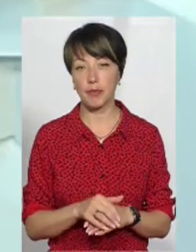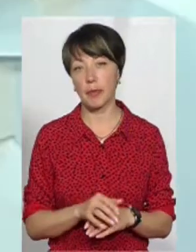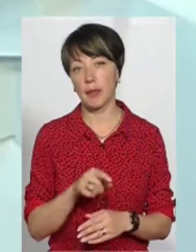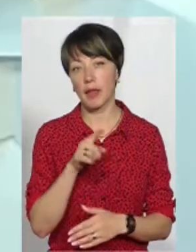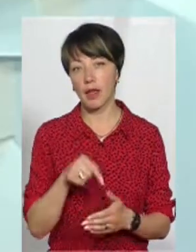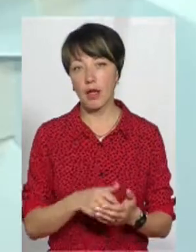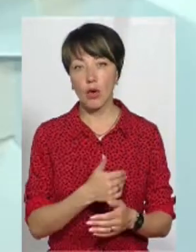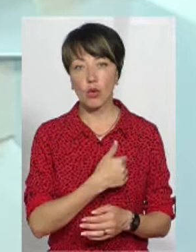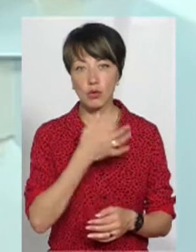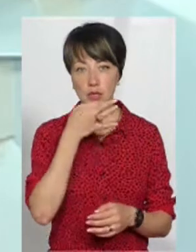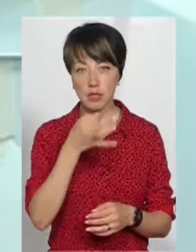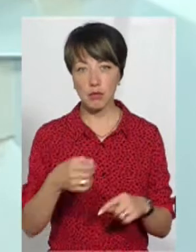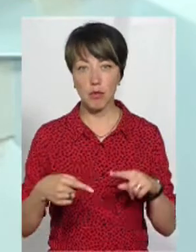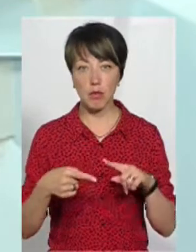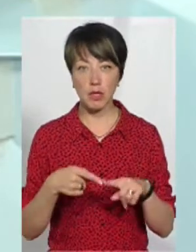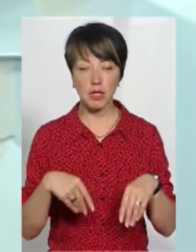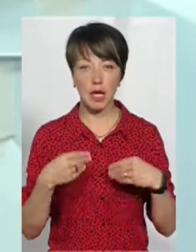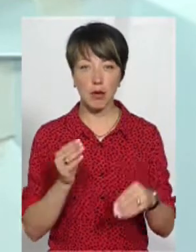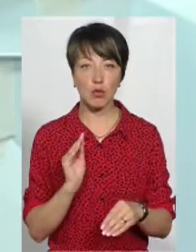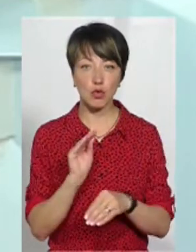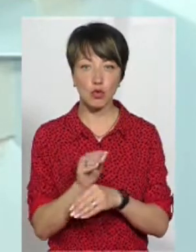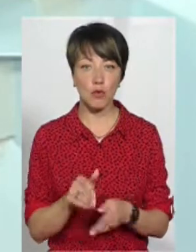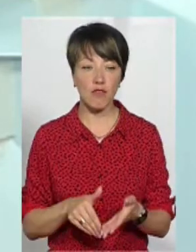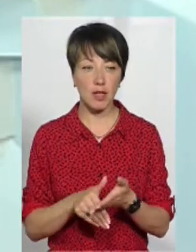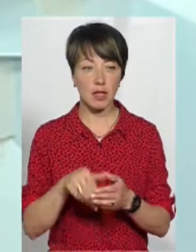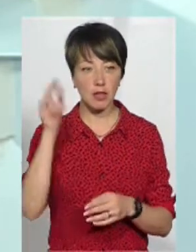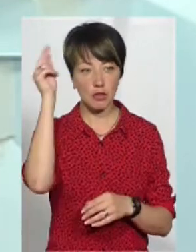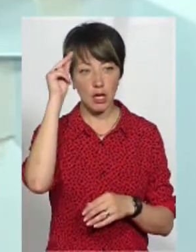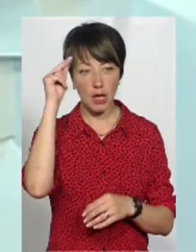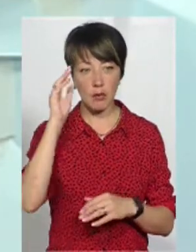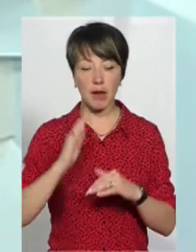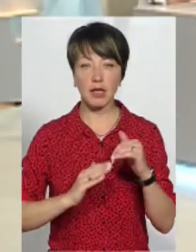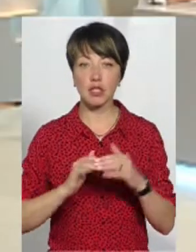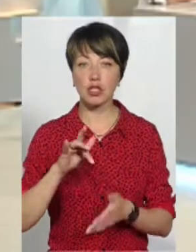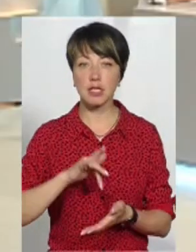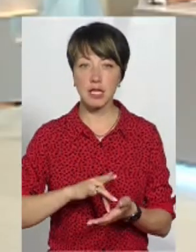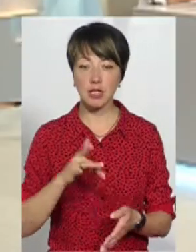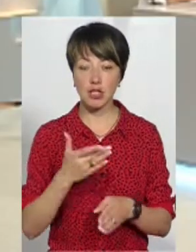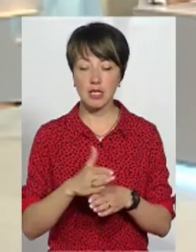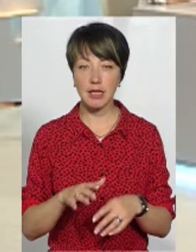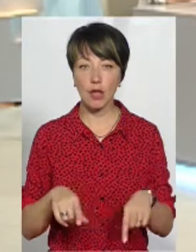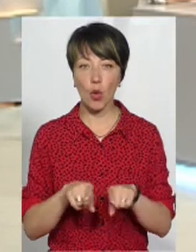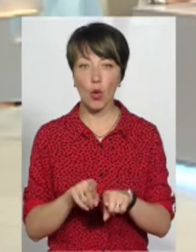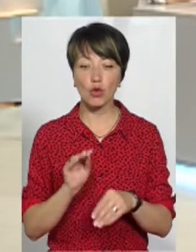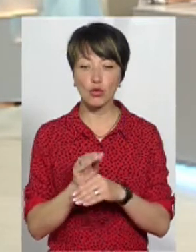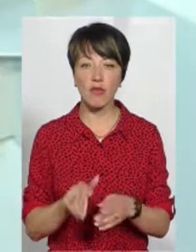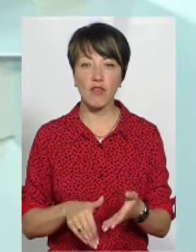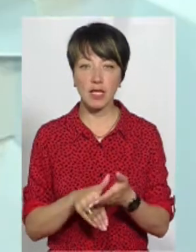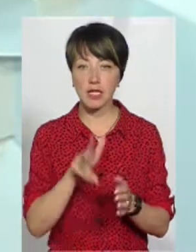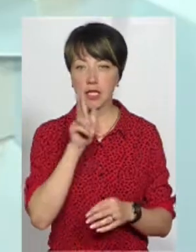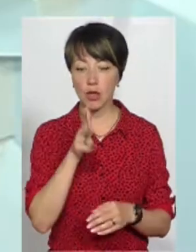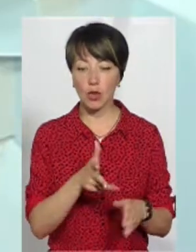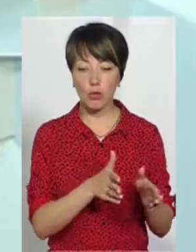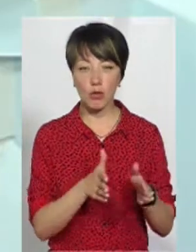вам сказати, що, по-перше, ми даємо субвенцію на навчально-практичні центри, і частина такої субвенції вже